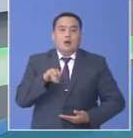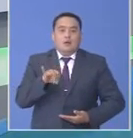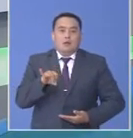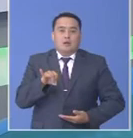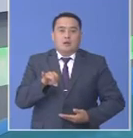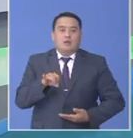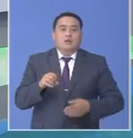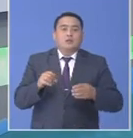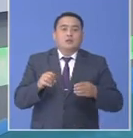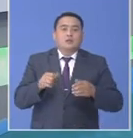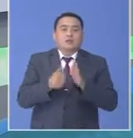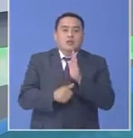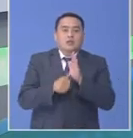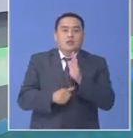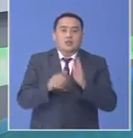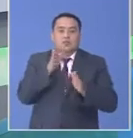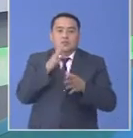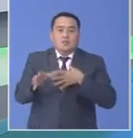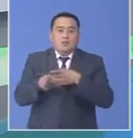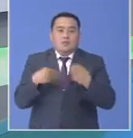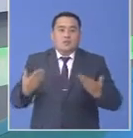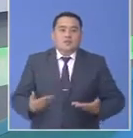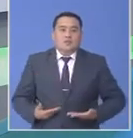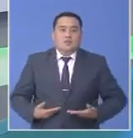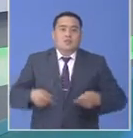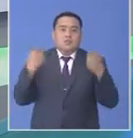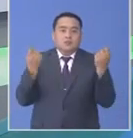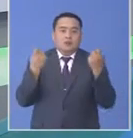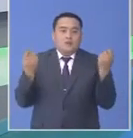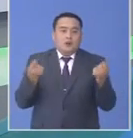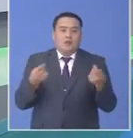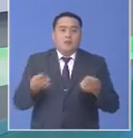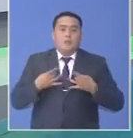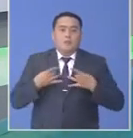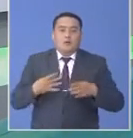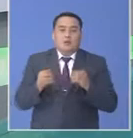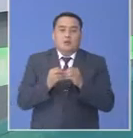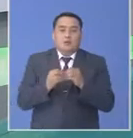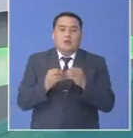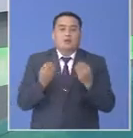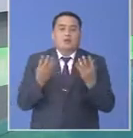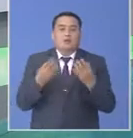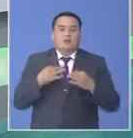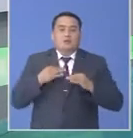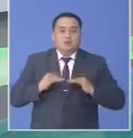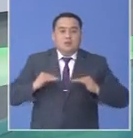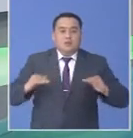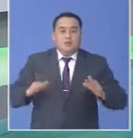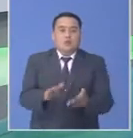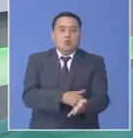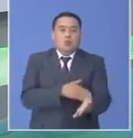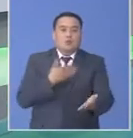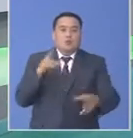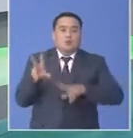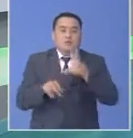бриллиантовую свадьбу. За 60 лет совместной жизни они вырастили 10 детей. В чем секрет большой любви, долгой и счастливой жизни,